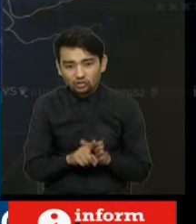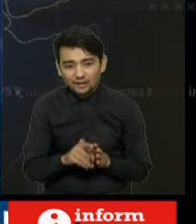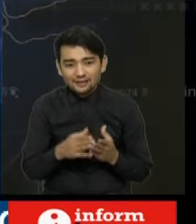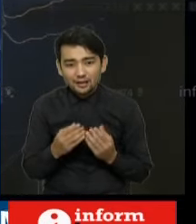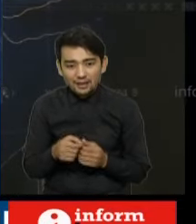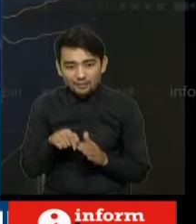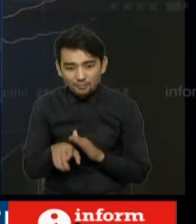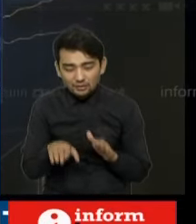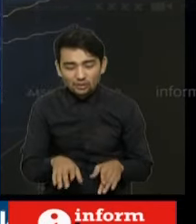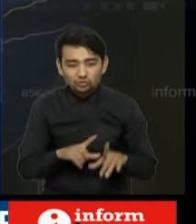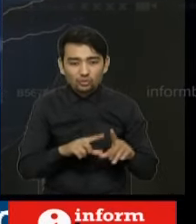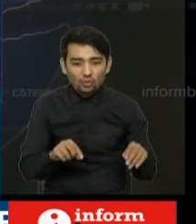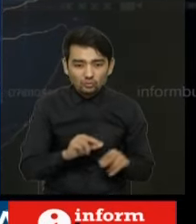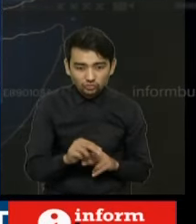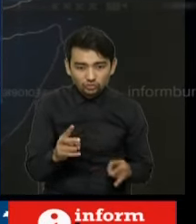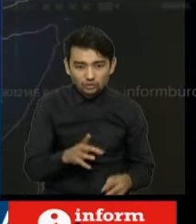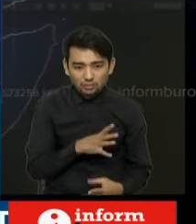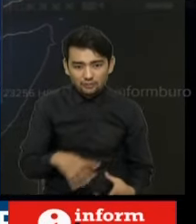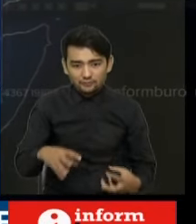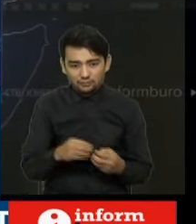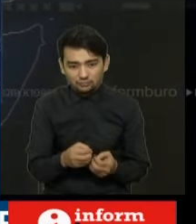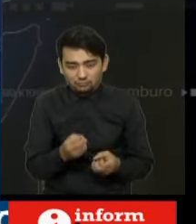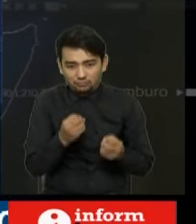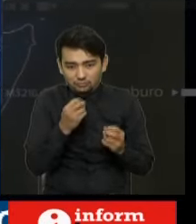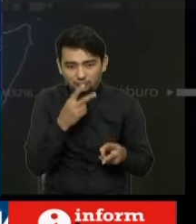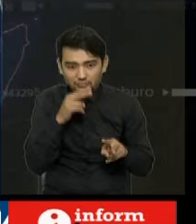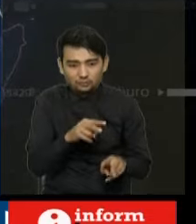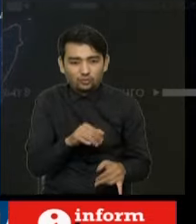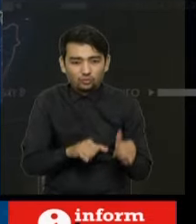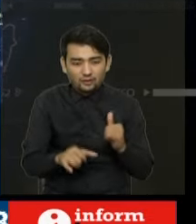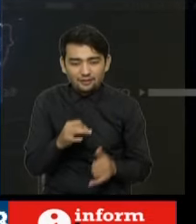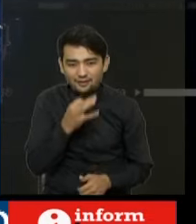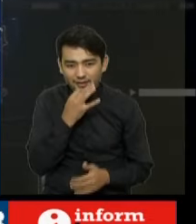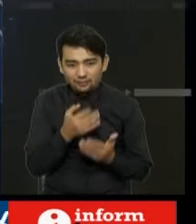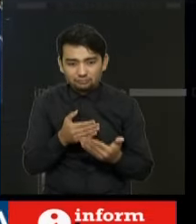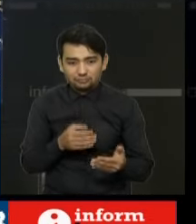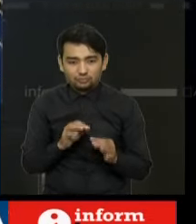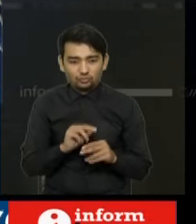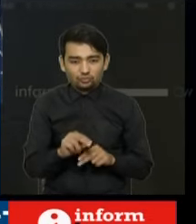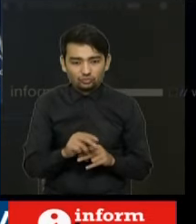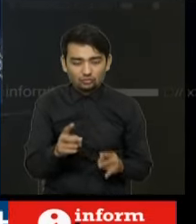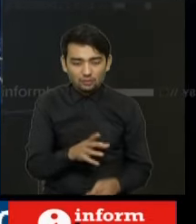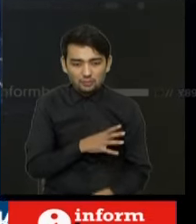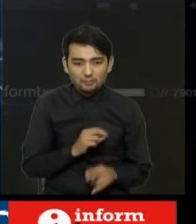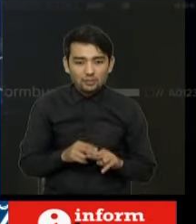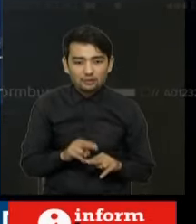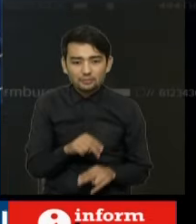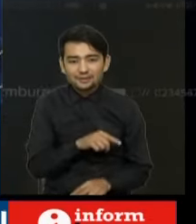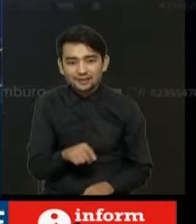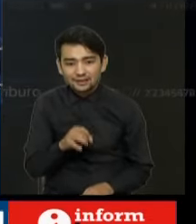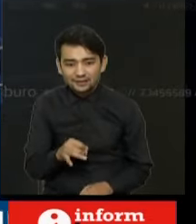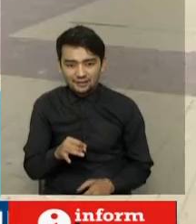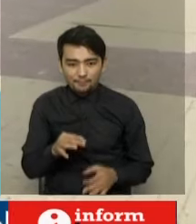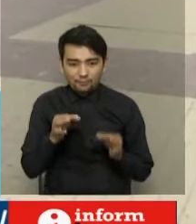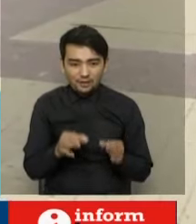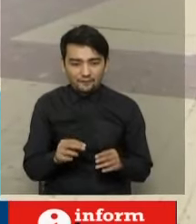и в школе. Вот это все закладывается еще с раннего воспитания, поэтому здесь комплексные меры